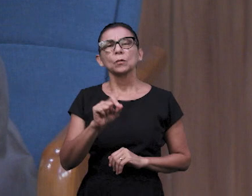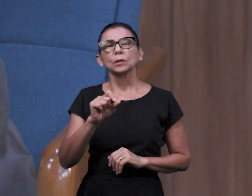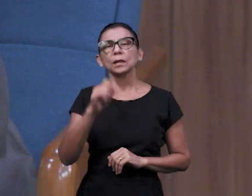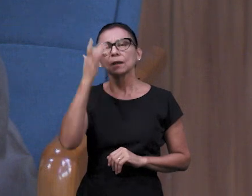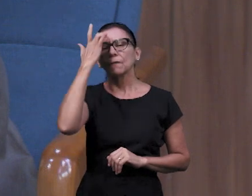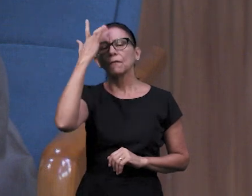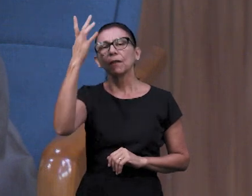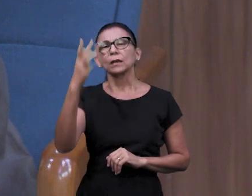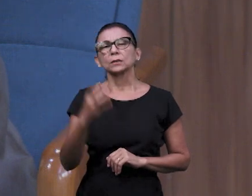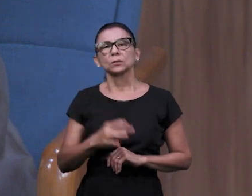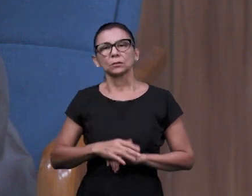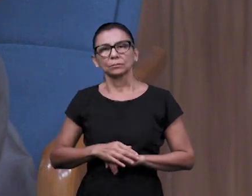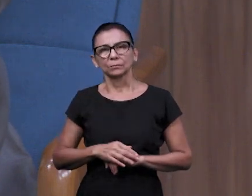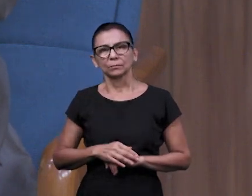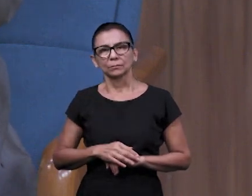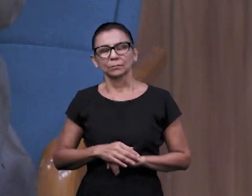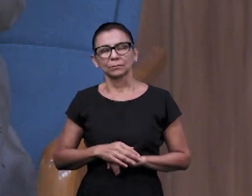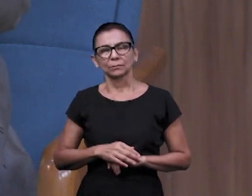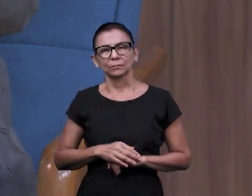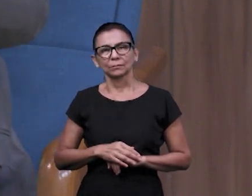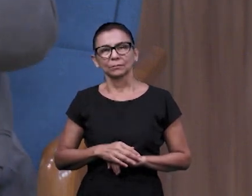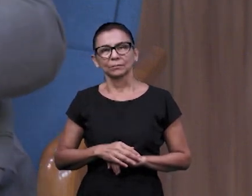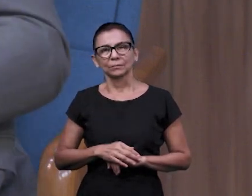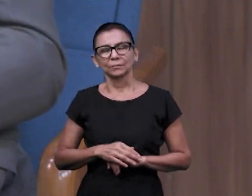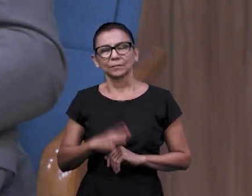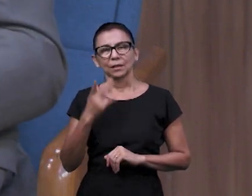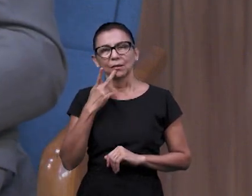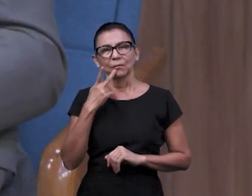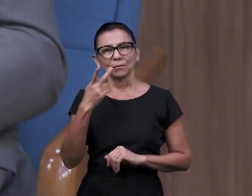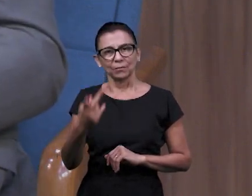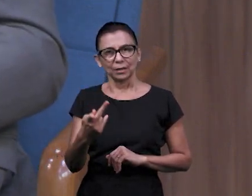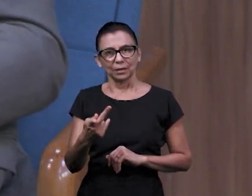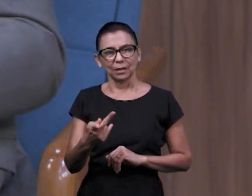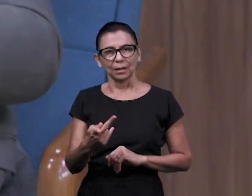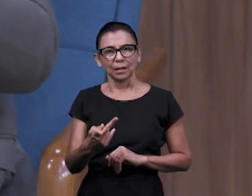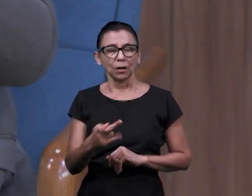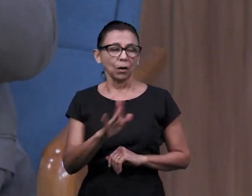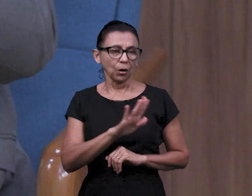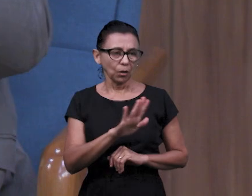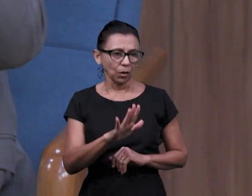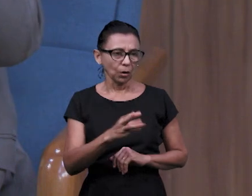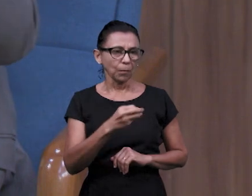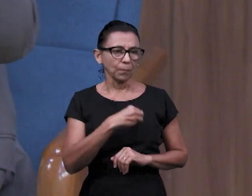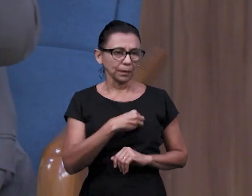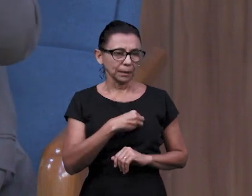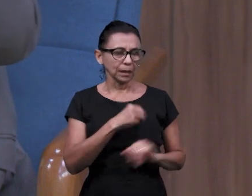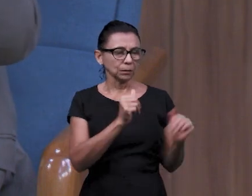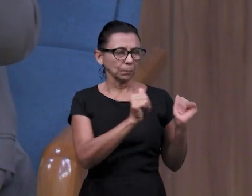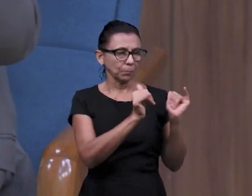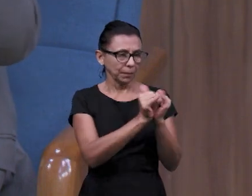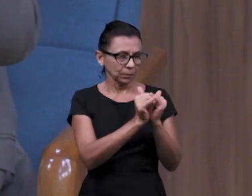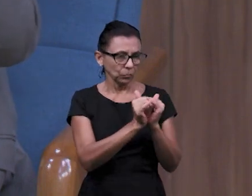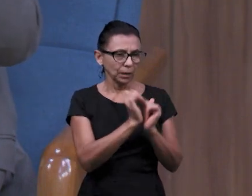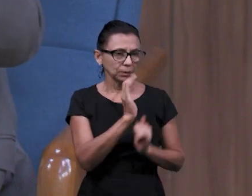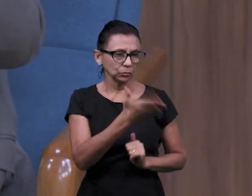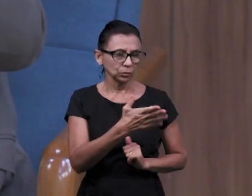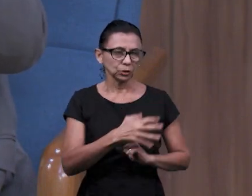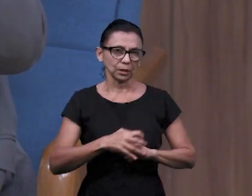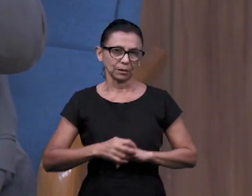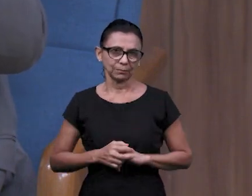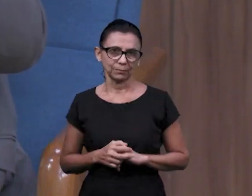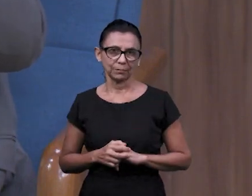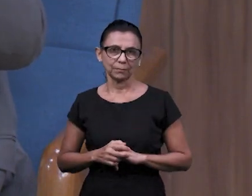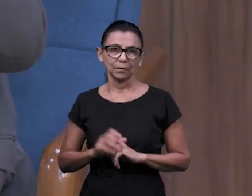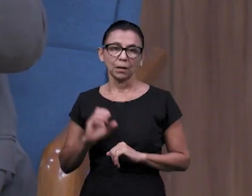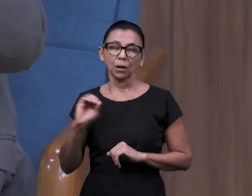les péchés, ou lève-toi, prends ton lit et va. Donc pour Jésus, guérir cet homme était très facile.